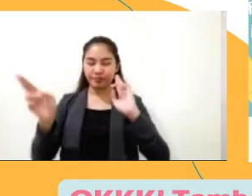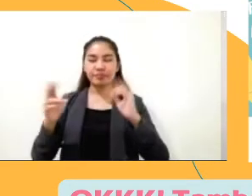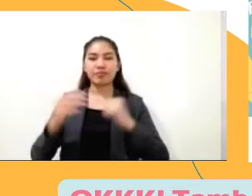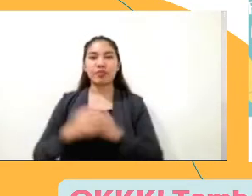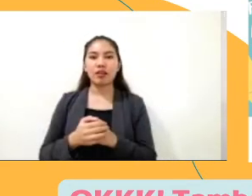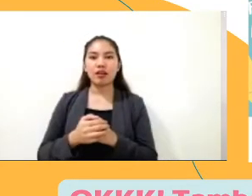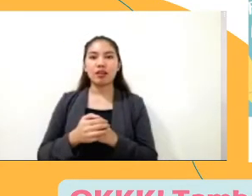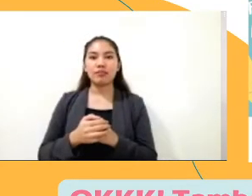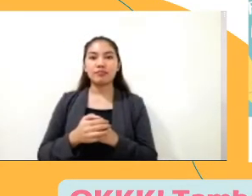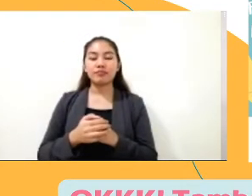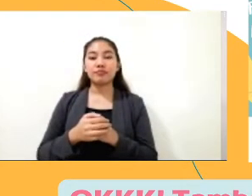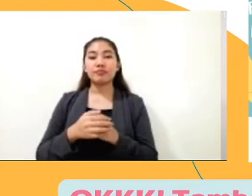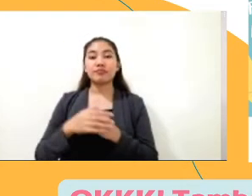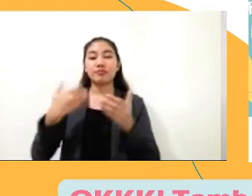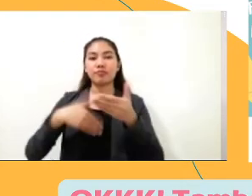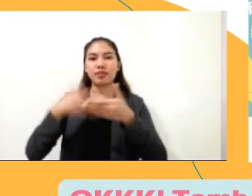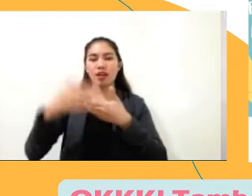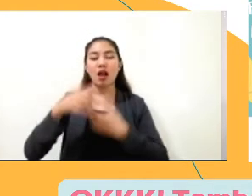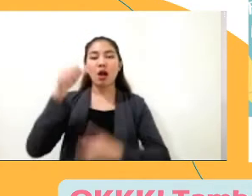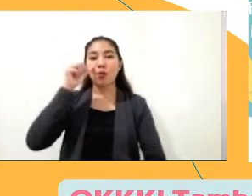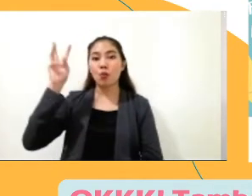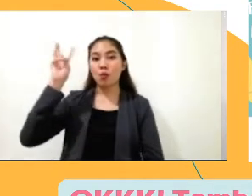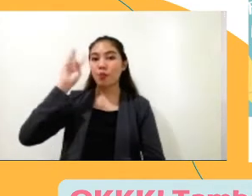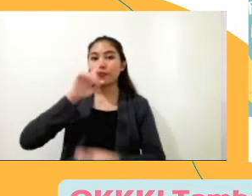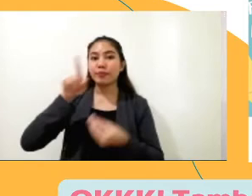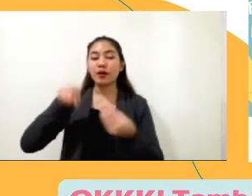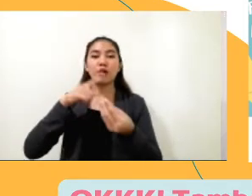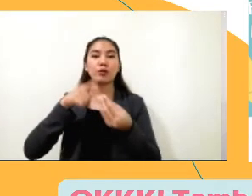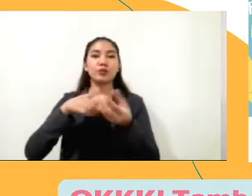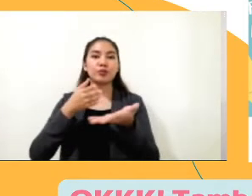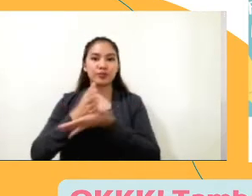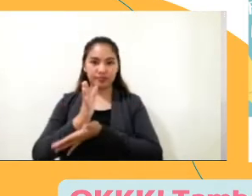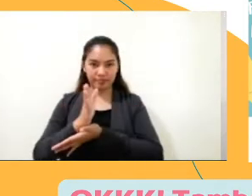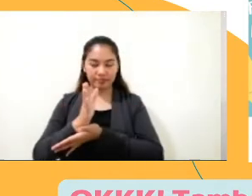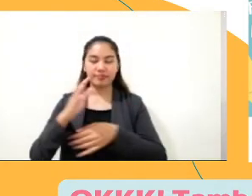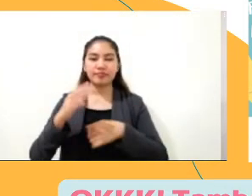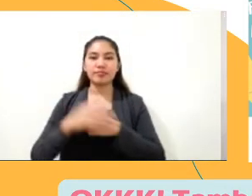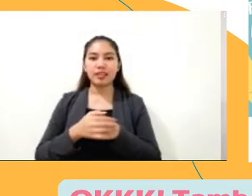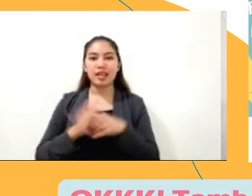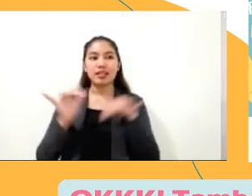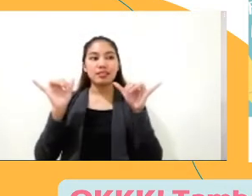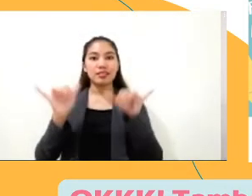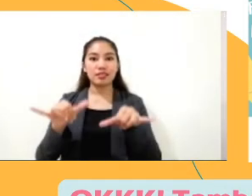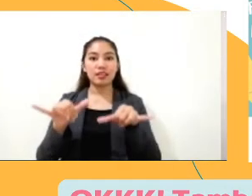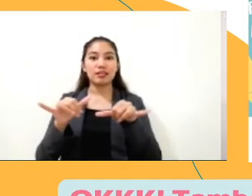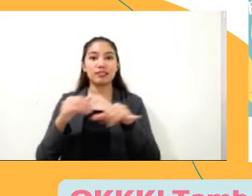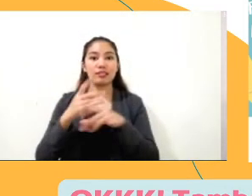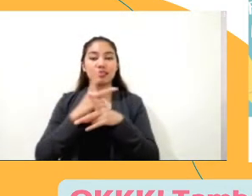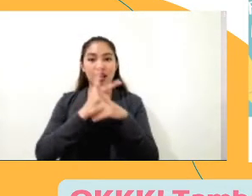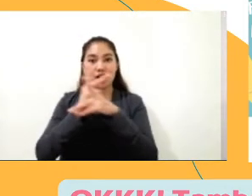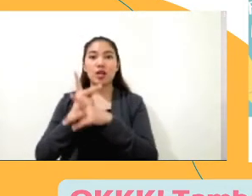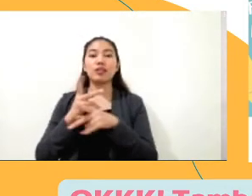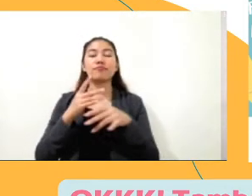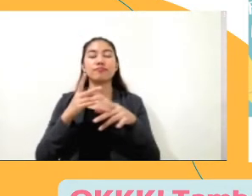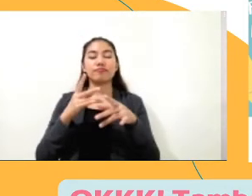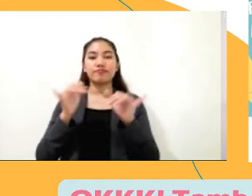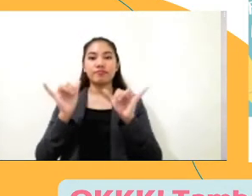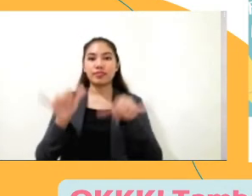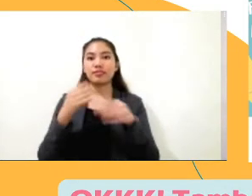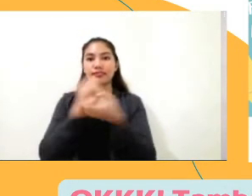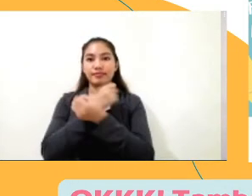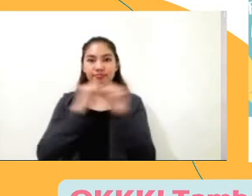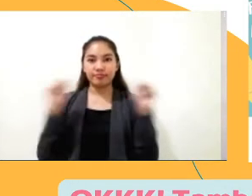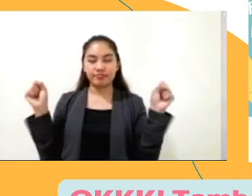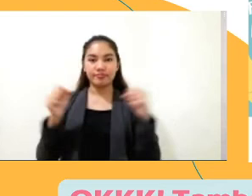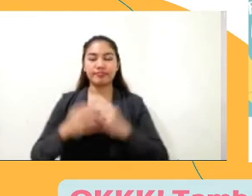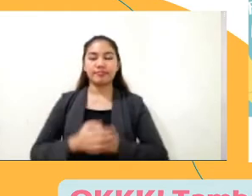karapatan. Sabi nga, take care, stay safe. Sa medyo bandang gitna po, blue po yung background, maaari